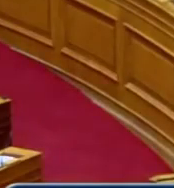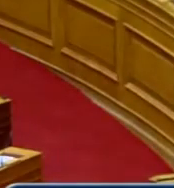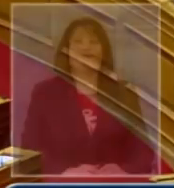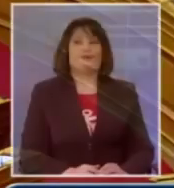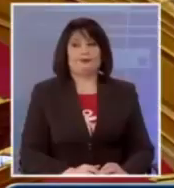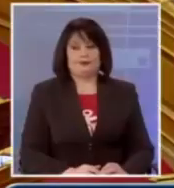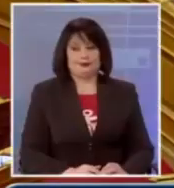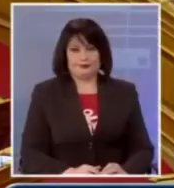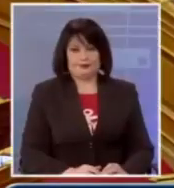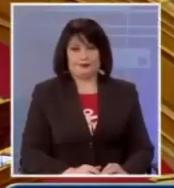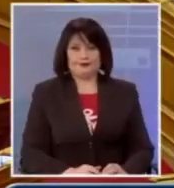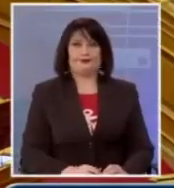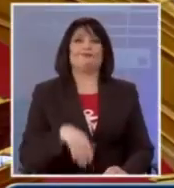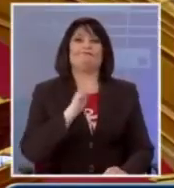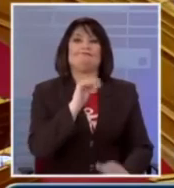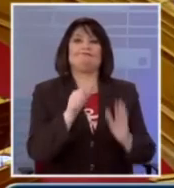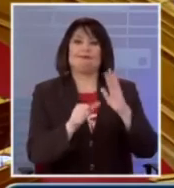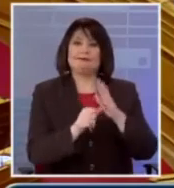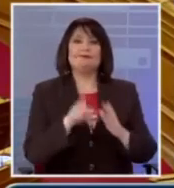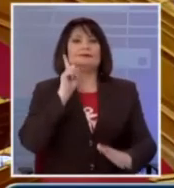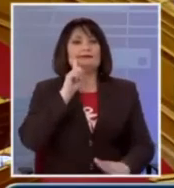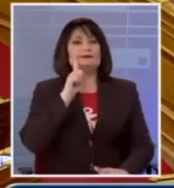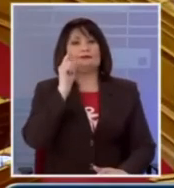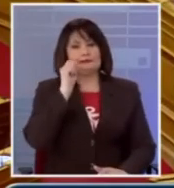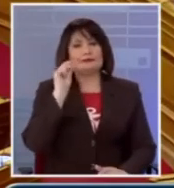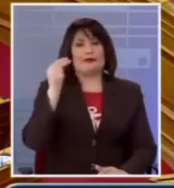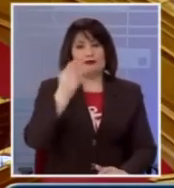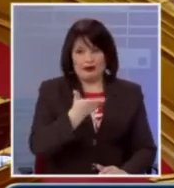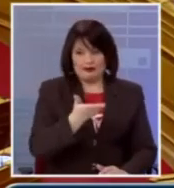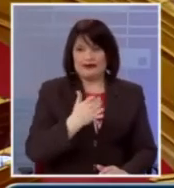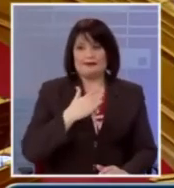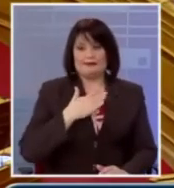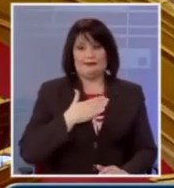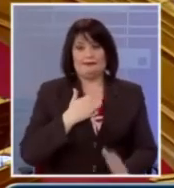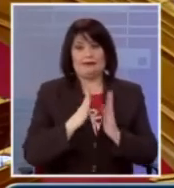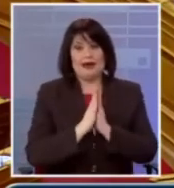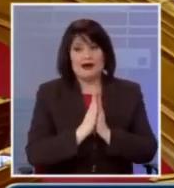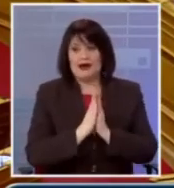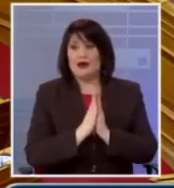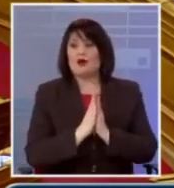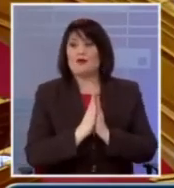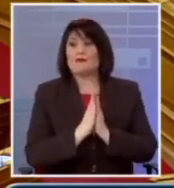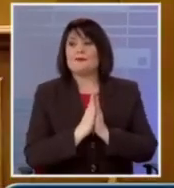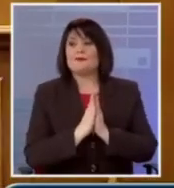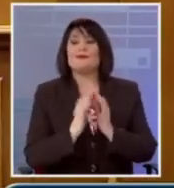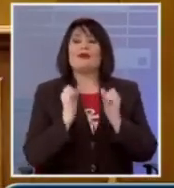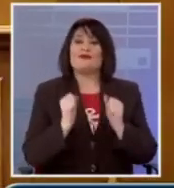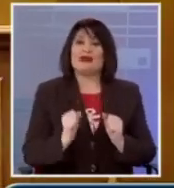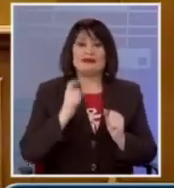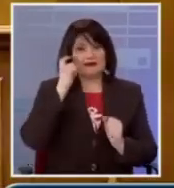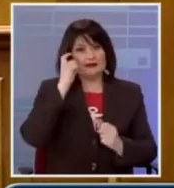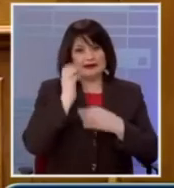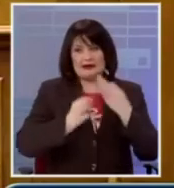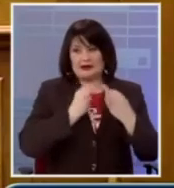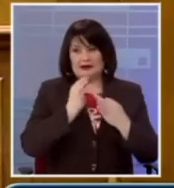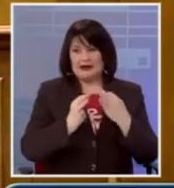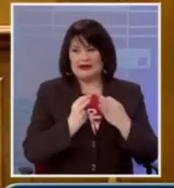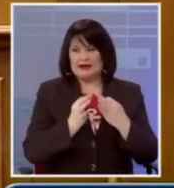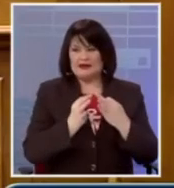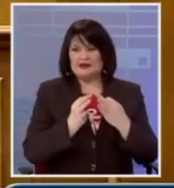Κυρία Πρόεδρε και κυρίες και κύριοι βουλευτές, θα ήθελα να σας παρακαλέσω να ολοκληρώσω τις βασικές μου σκέψεις, γιατί είναι αδύνατο